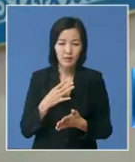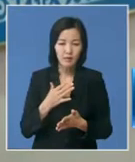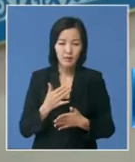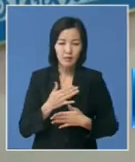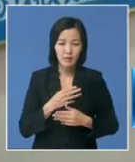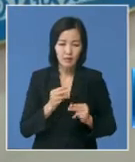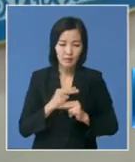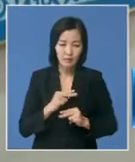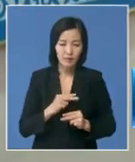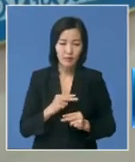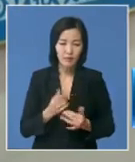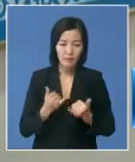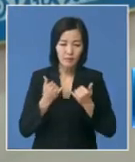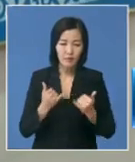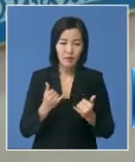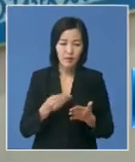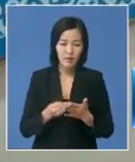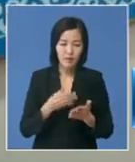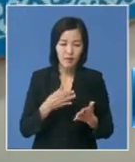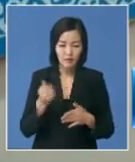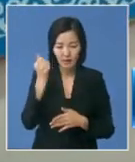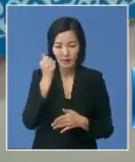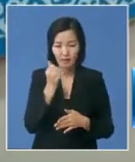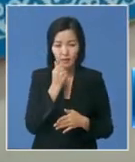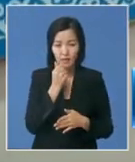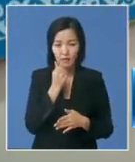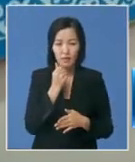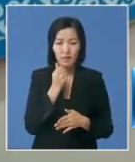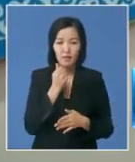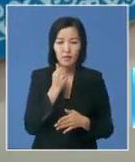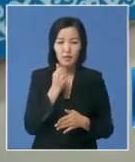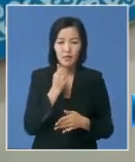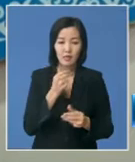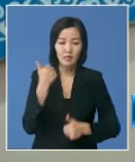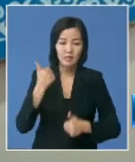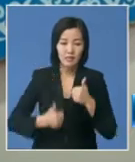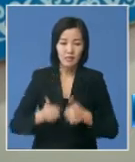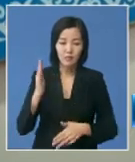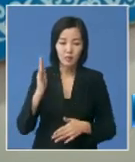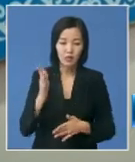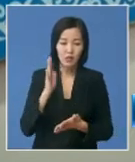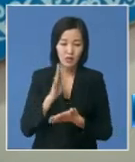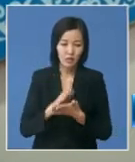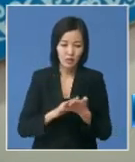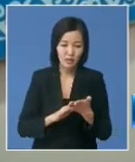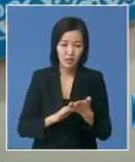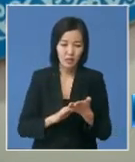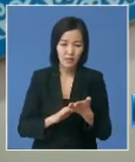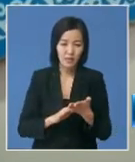Біздің еңбегімізді бағалап отыр. Рахмет айтқым келеді. Бұл соңғы сайыс емес деп ойлаймын. Тағы да сайыс болып,